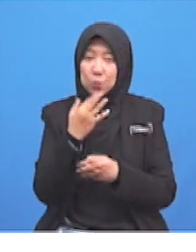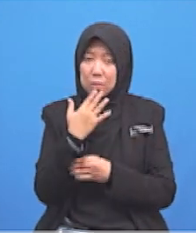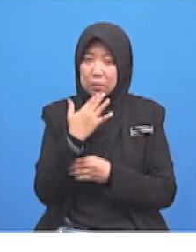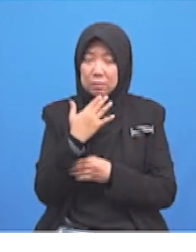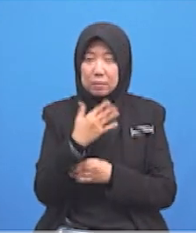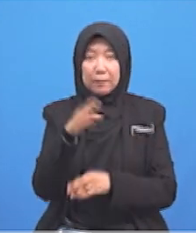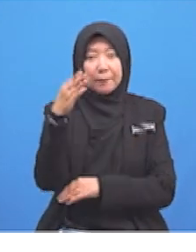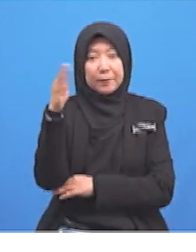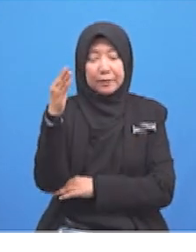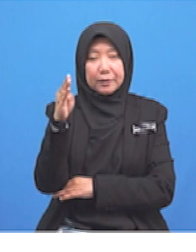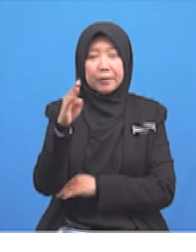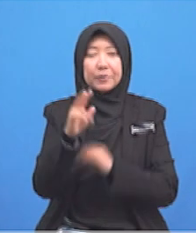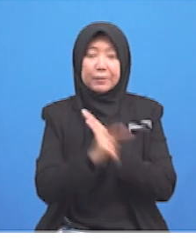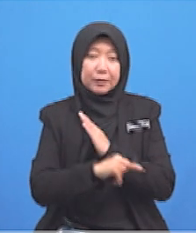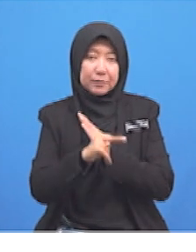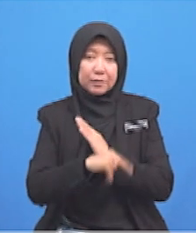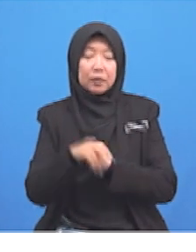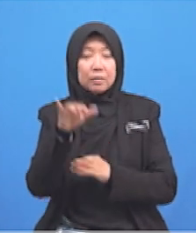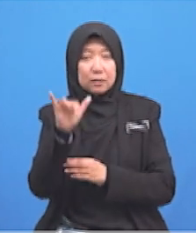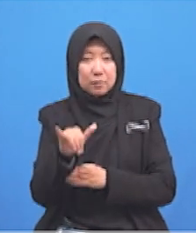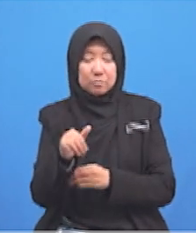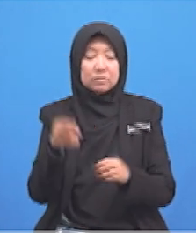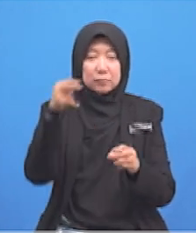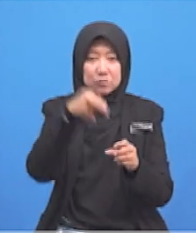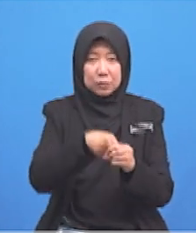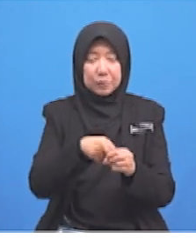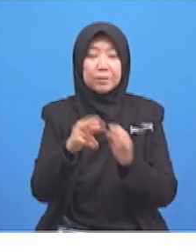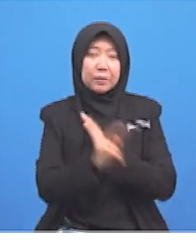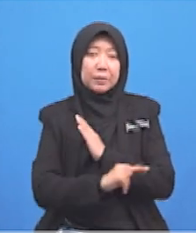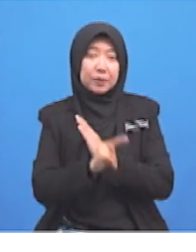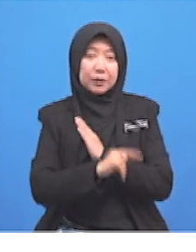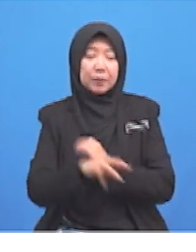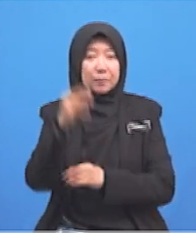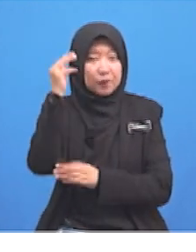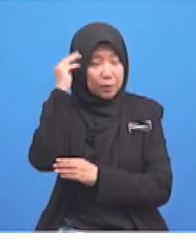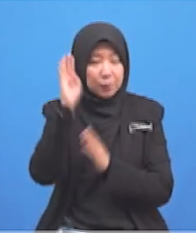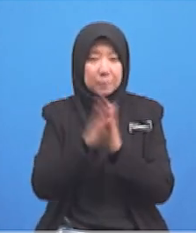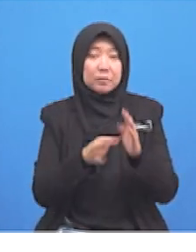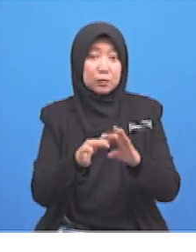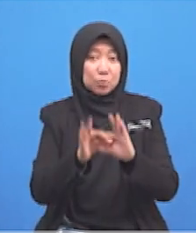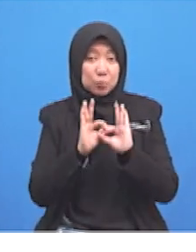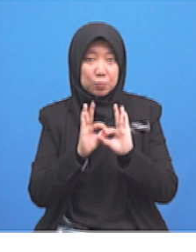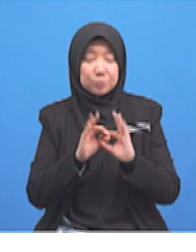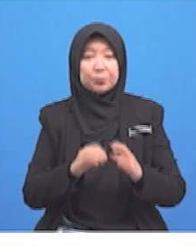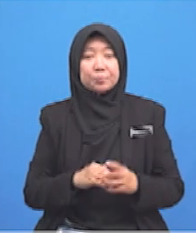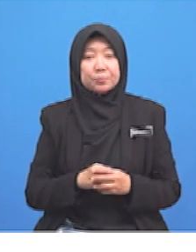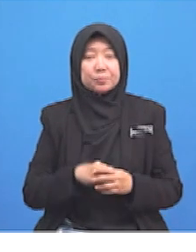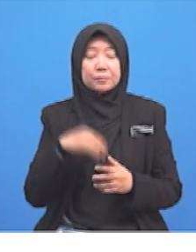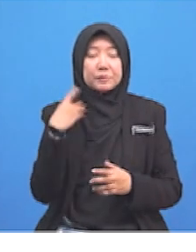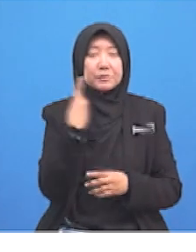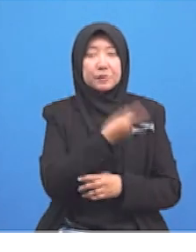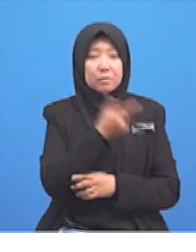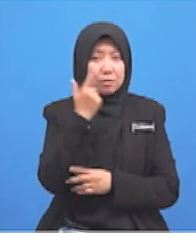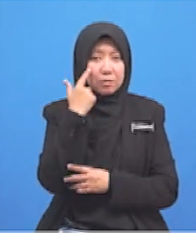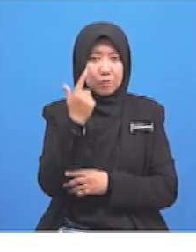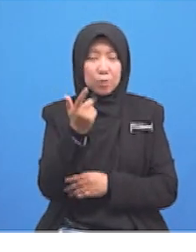bendera negeri-negeri yang menganggotai negeri-negeri Melayu Bersekutu. Kita lihat